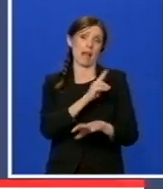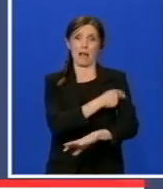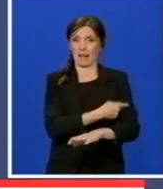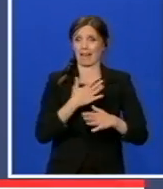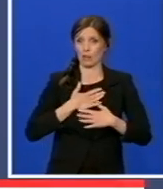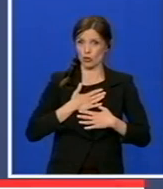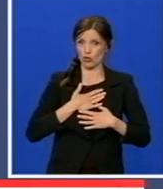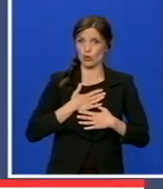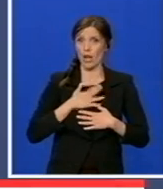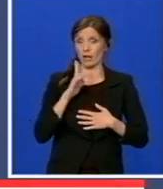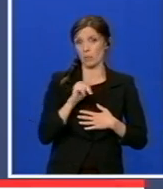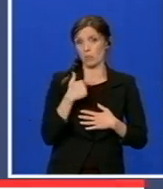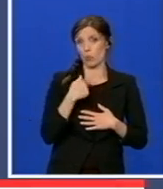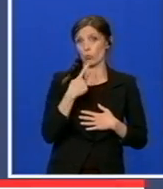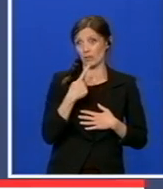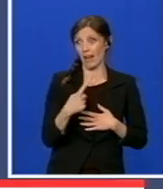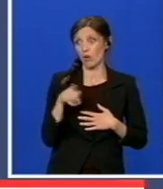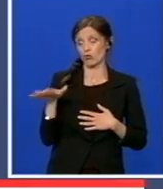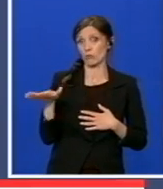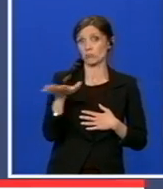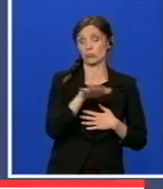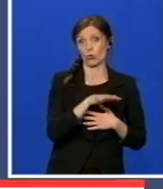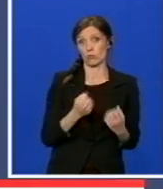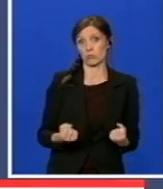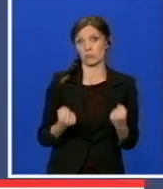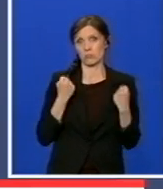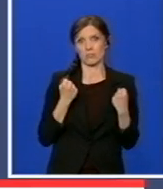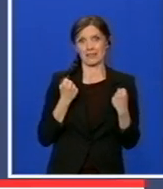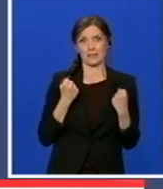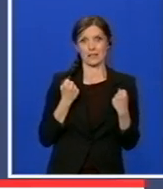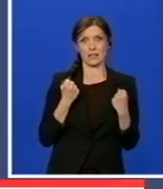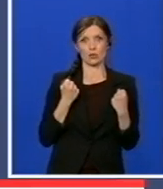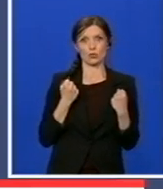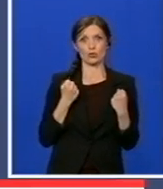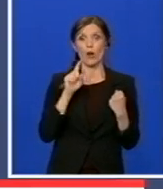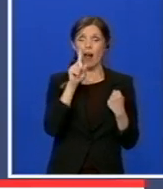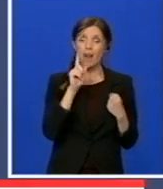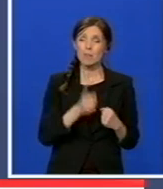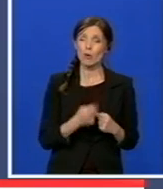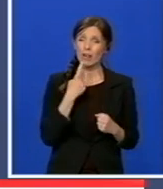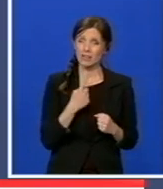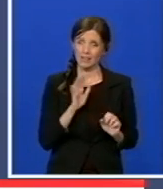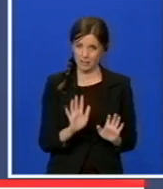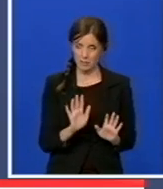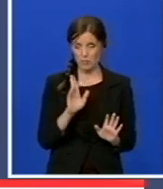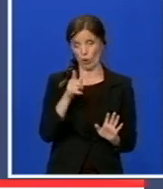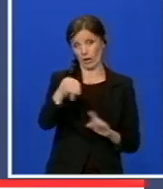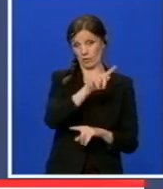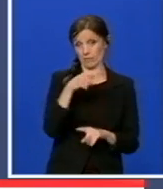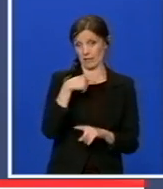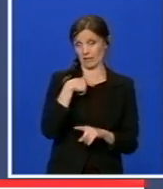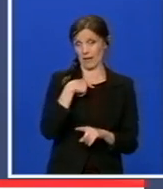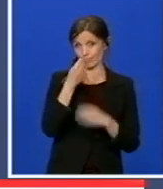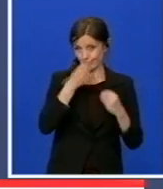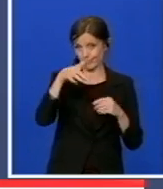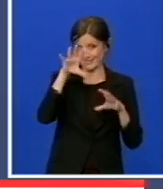to teška i vrlo teška klinička slika, ali morate znati i činjenicu da oboljenje